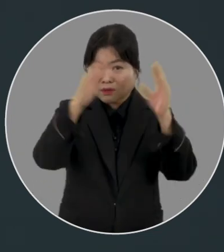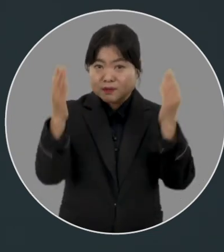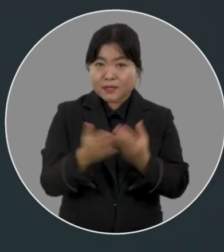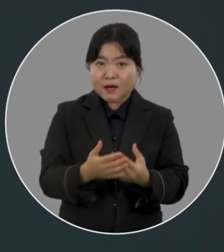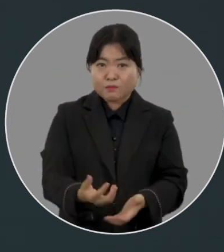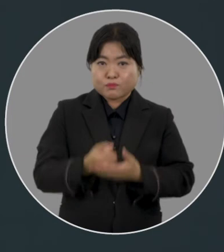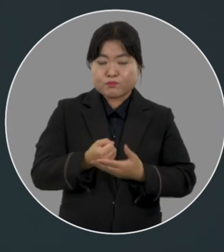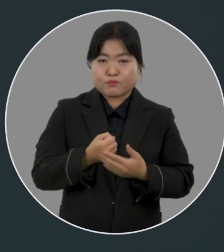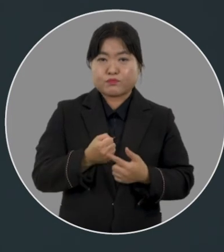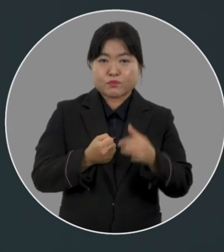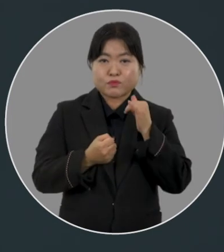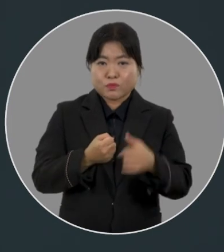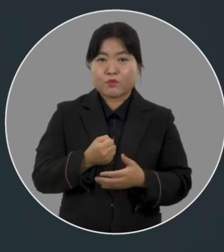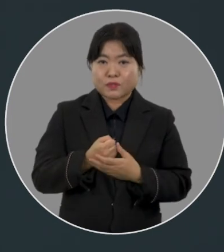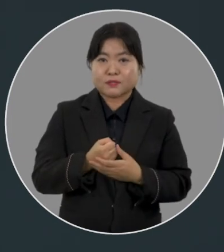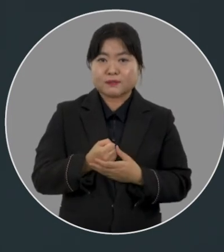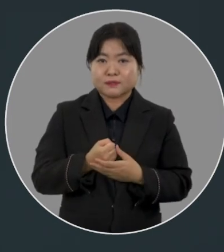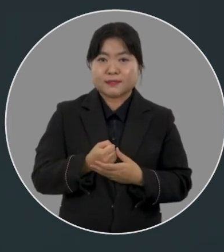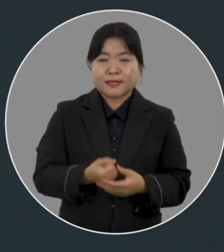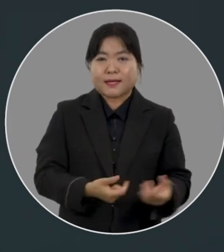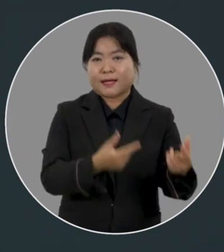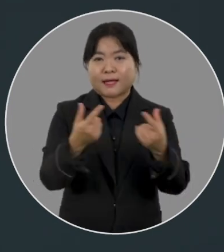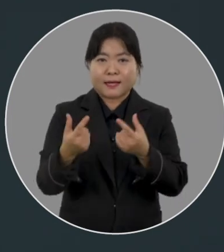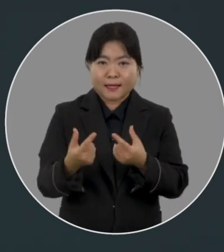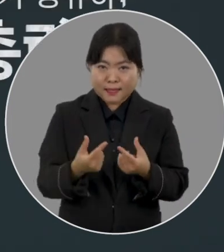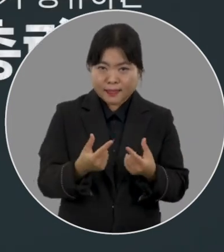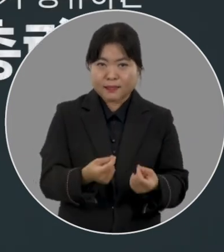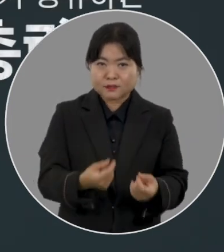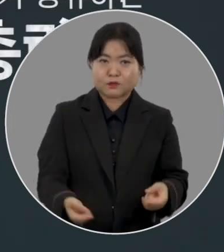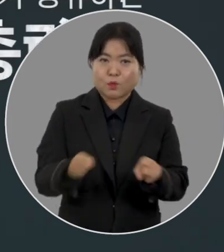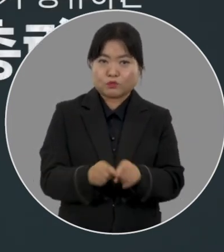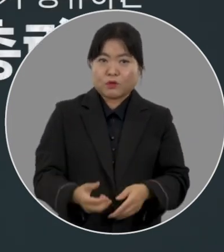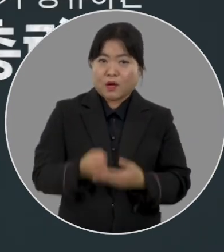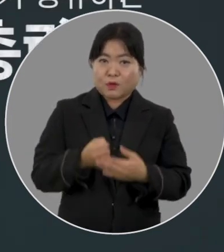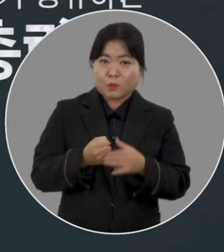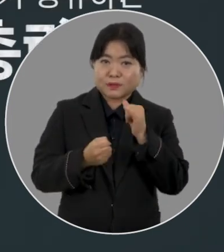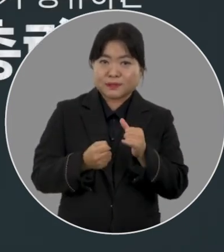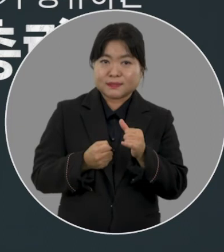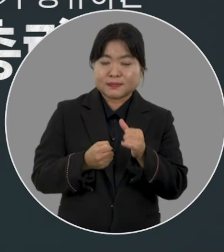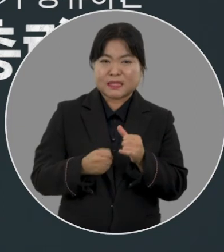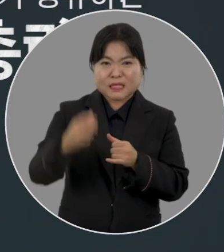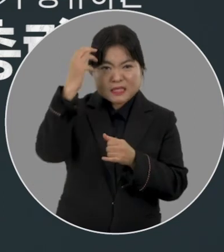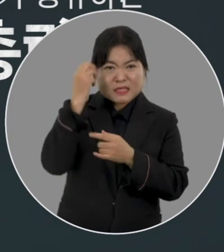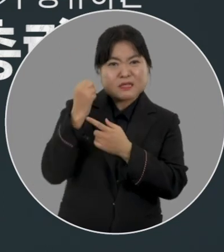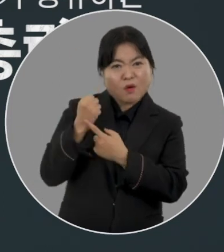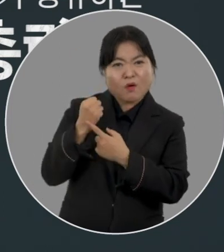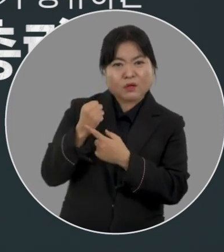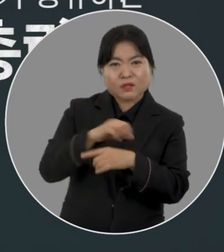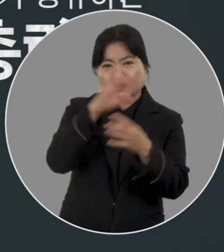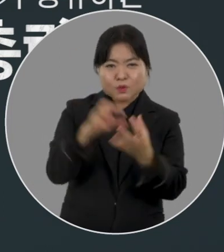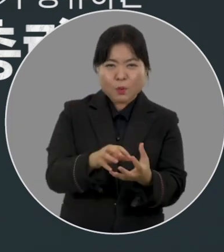전체가 이제 품고 있는, 같이 공유하고 있는 생생한